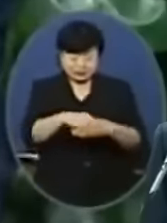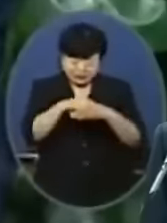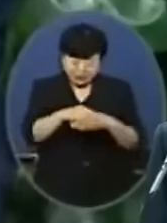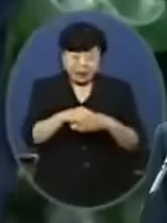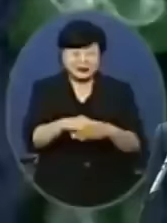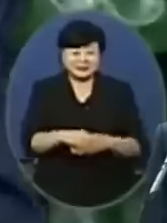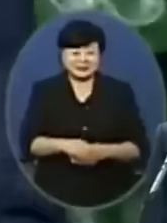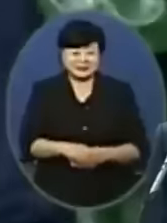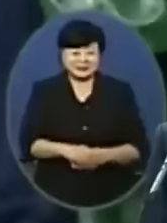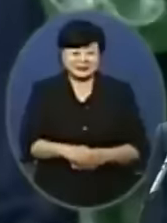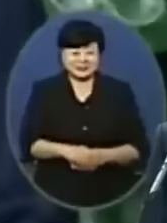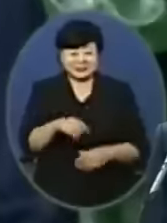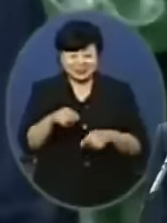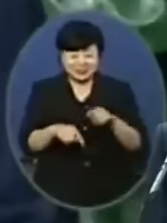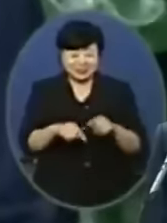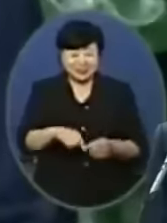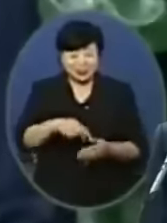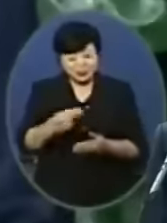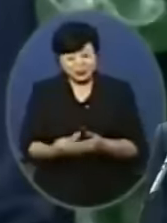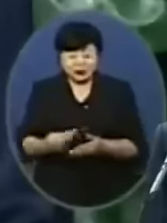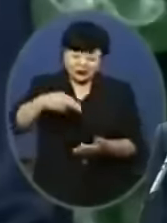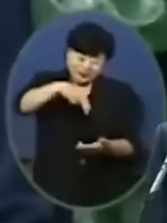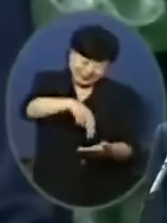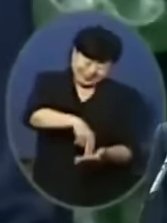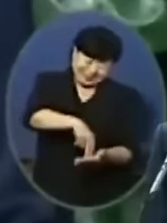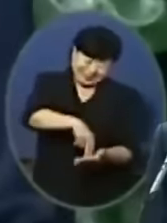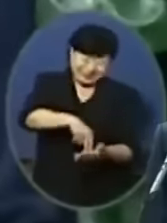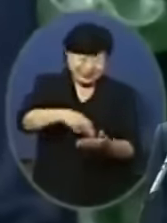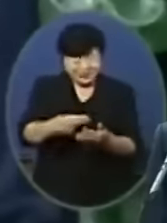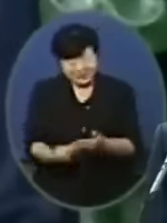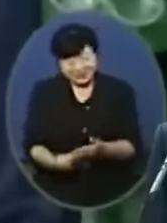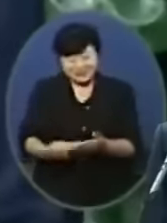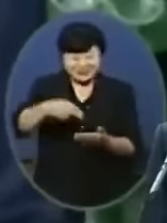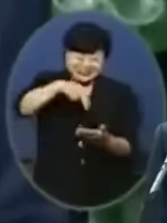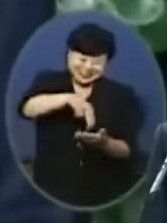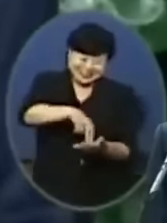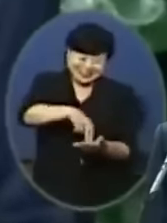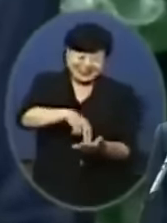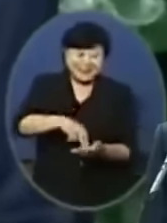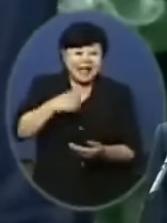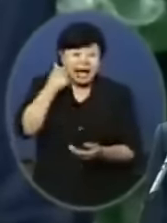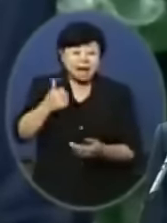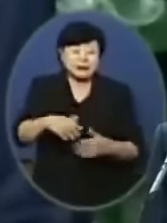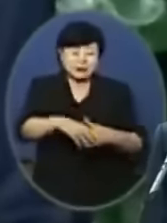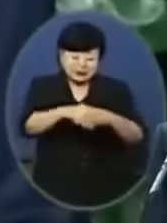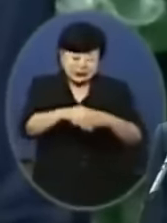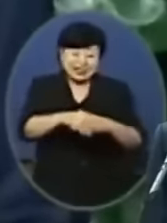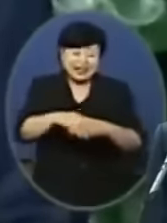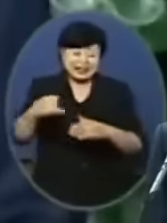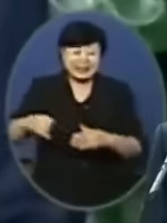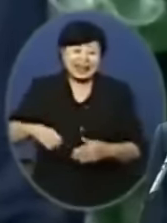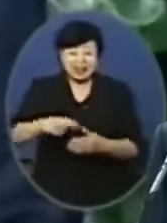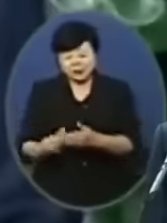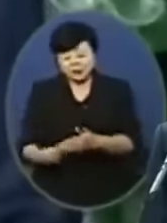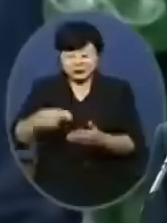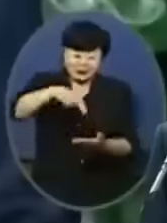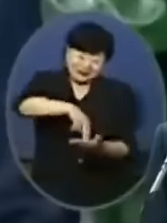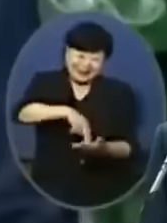잡고서 그러는데 와장창 넘어지면 달랑 달려오고 와장창 넘어지면 달랑 달린단 말입니다.